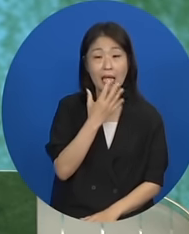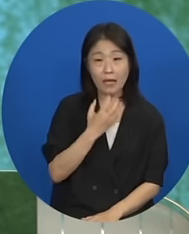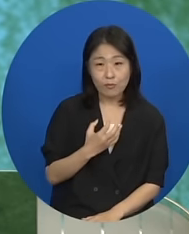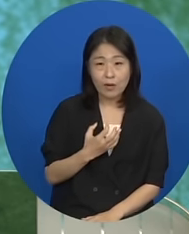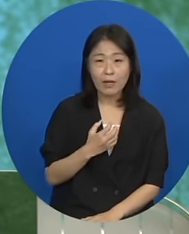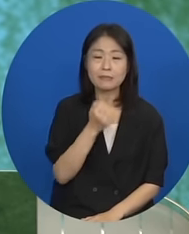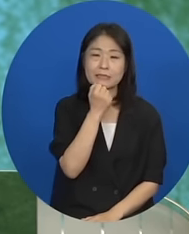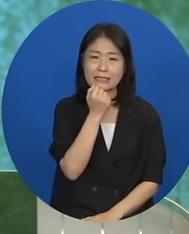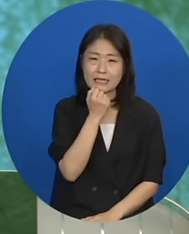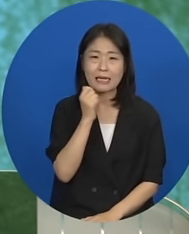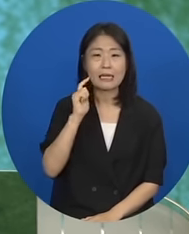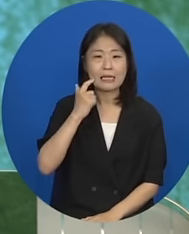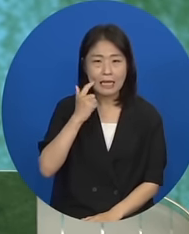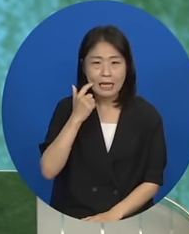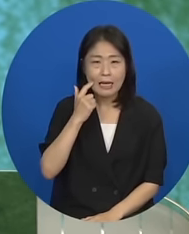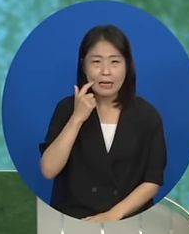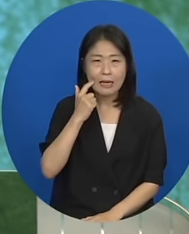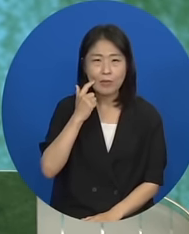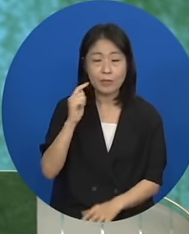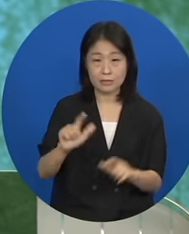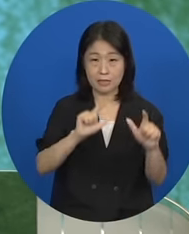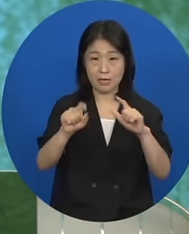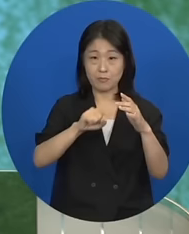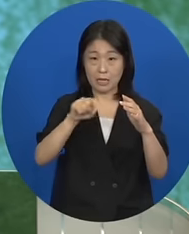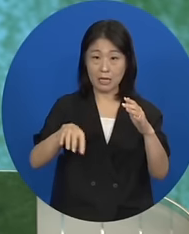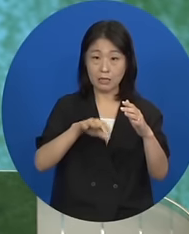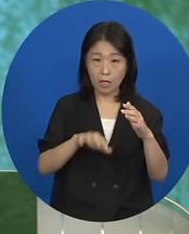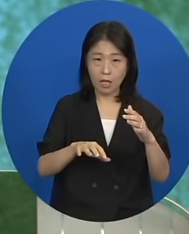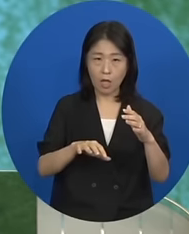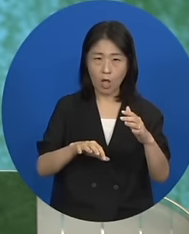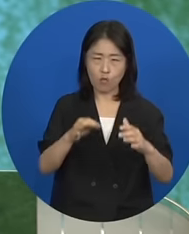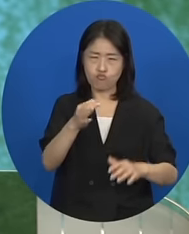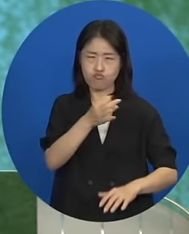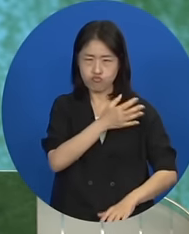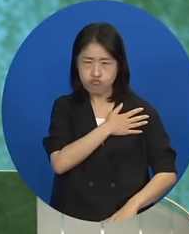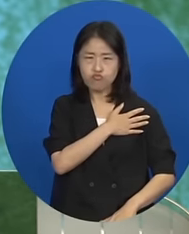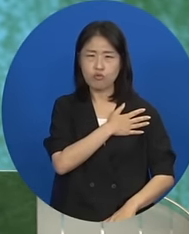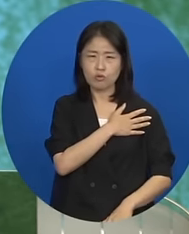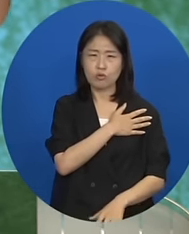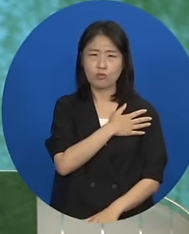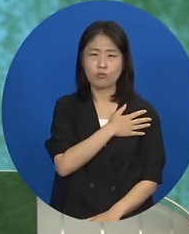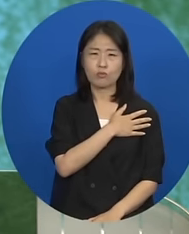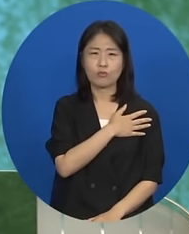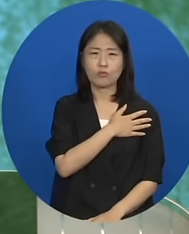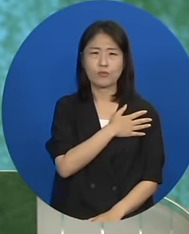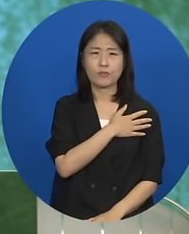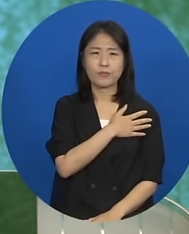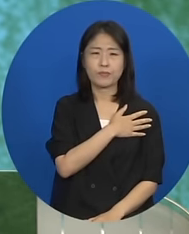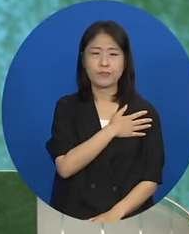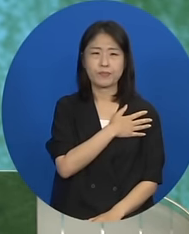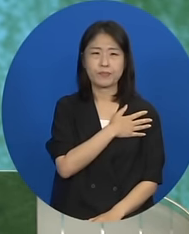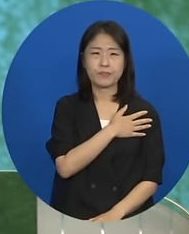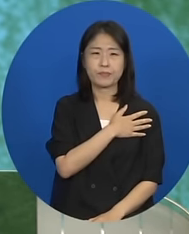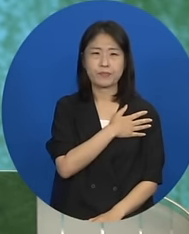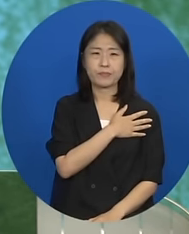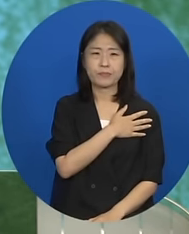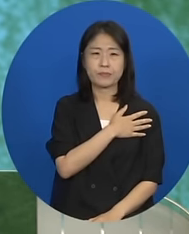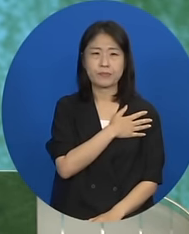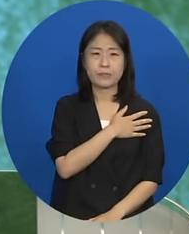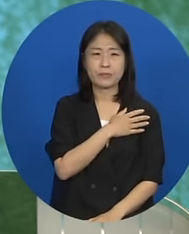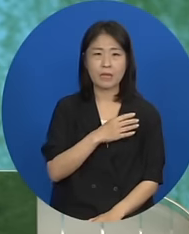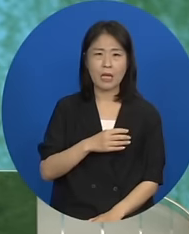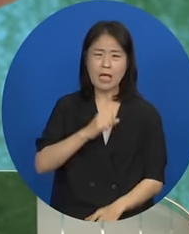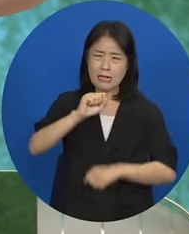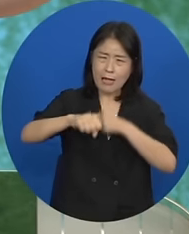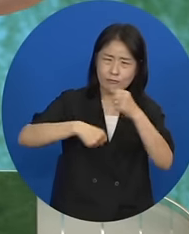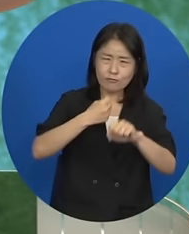이삭과 야곱에게 하나님이 재산을 많이 주셨어요 한해에는 뭐 100배의 결실을 주시기도 하시고요 그다음에 막 양과